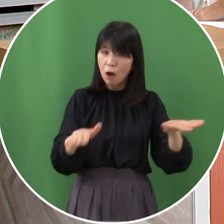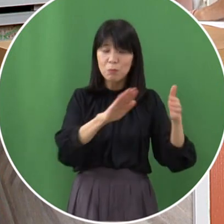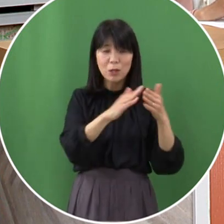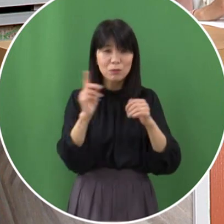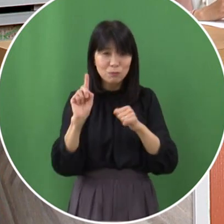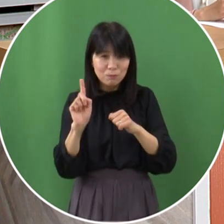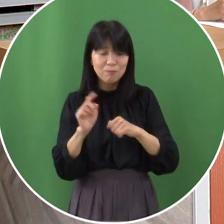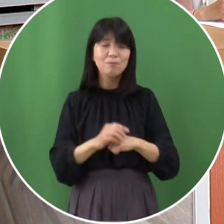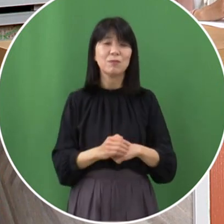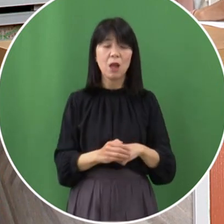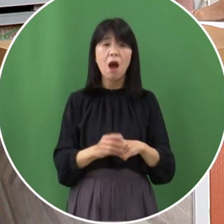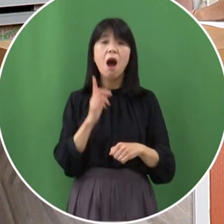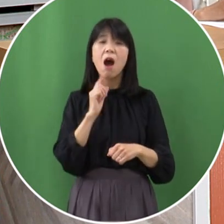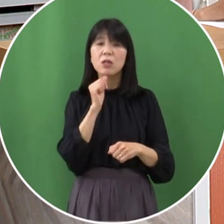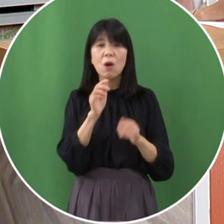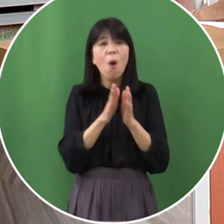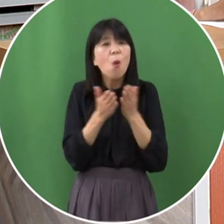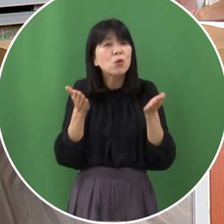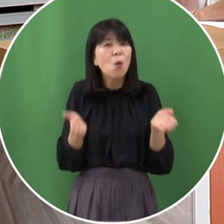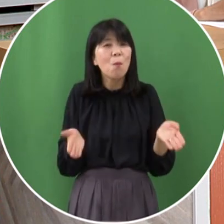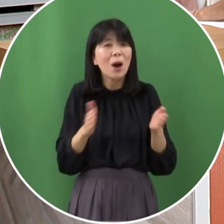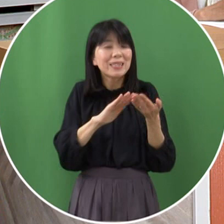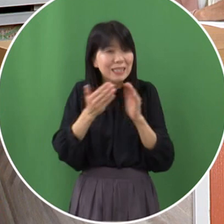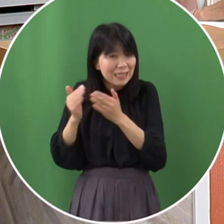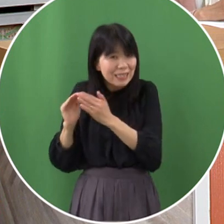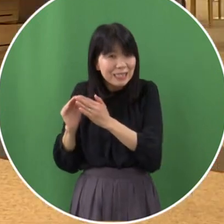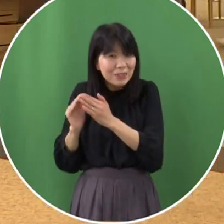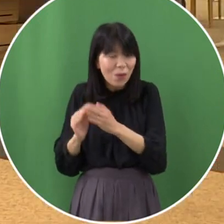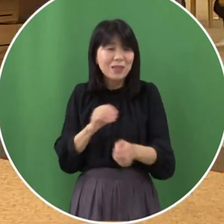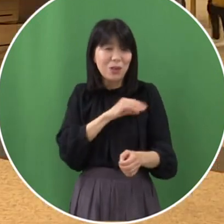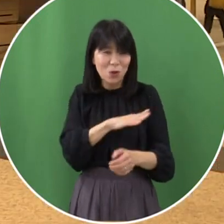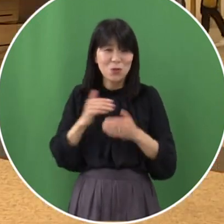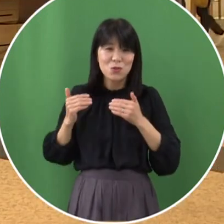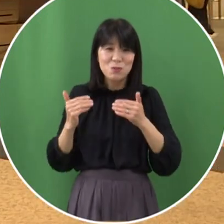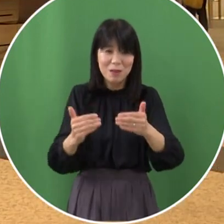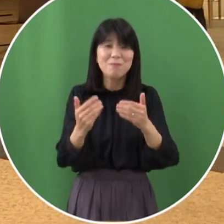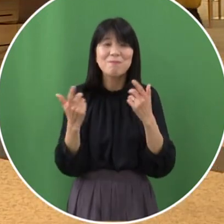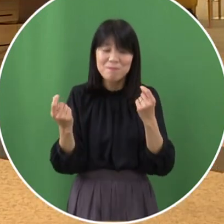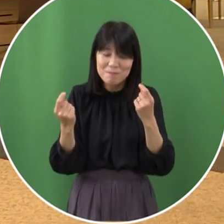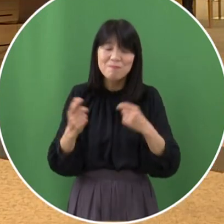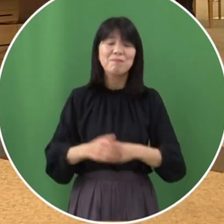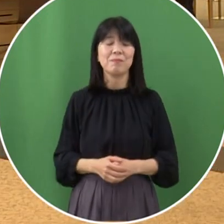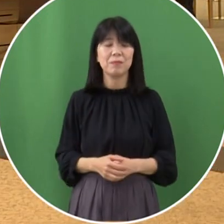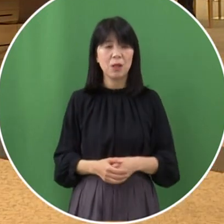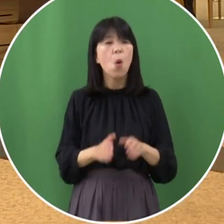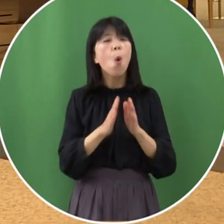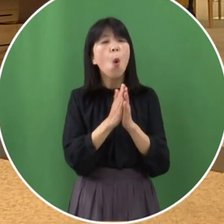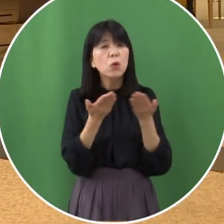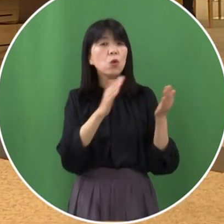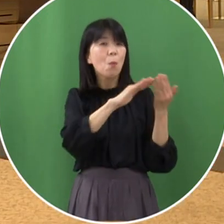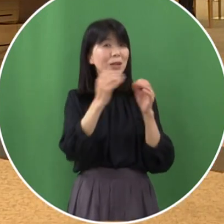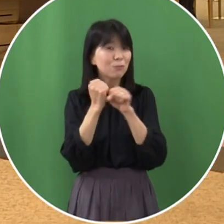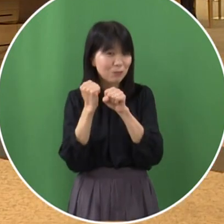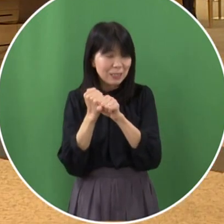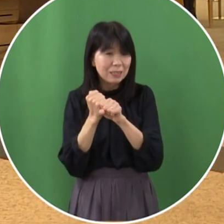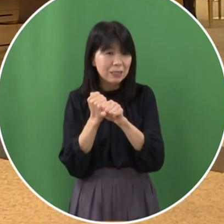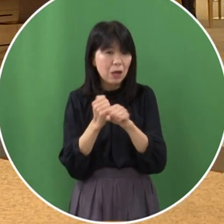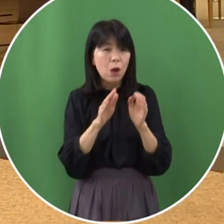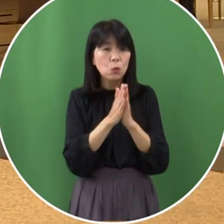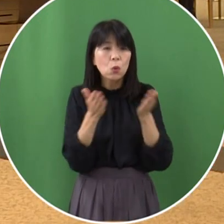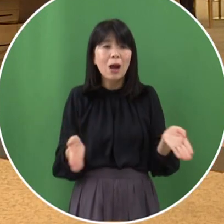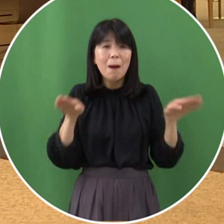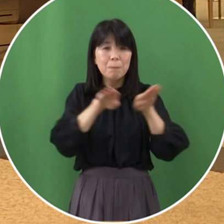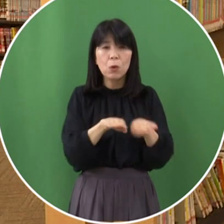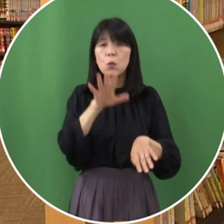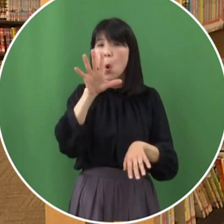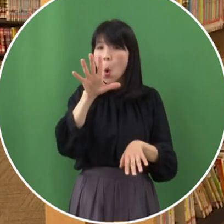は本の街づくりを積極的に進めていますよね。 はい、本の街づくりとして GO 図書館プロジェクトを推進